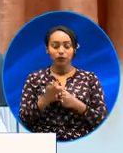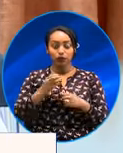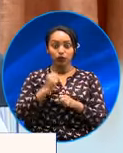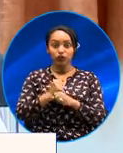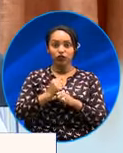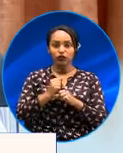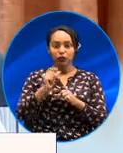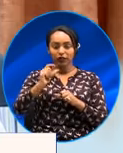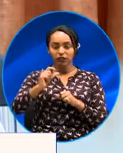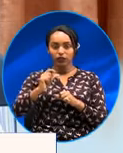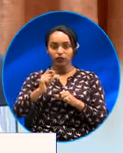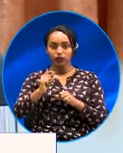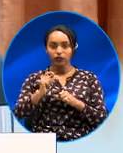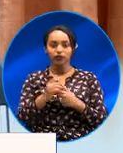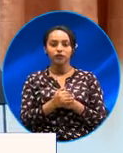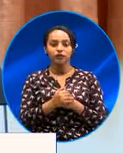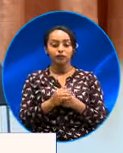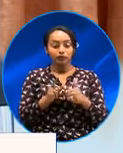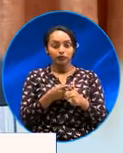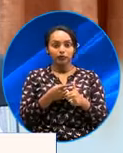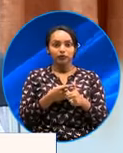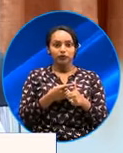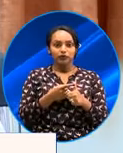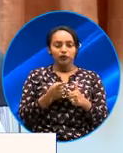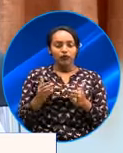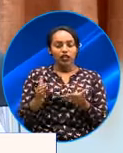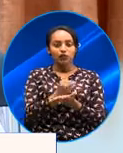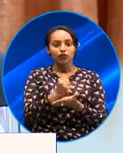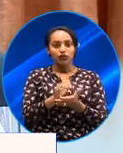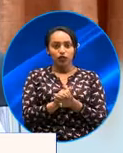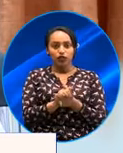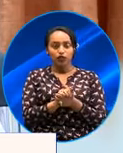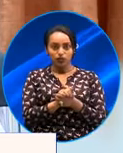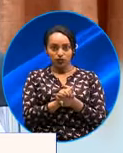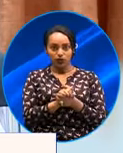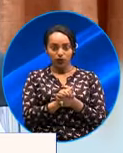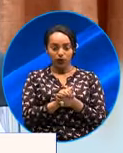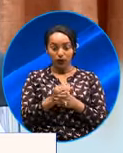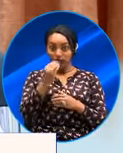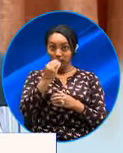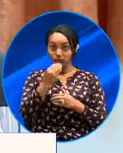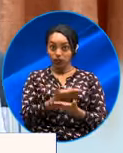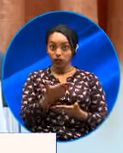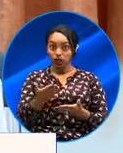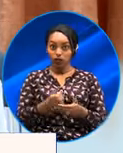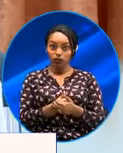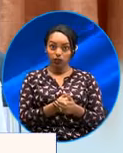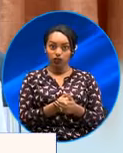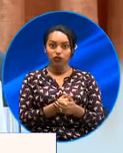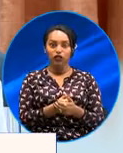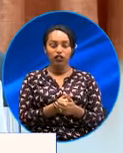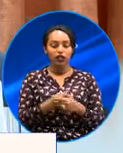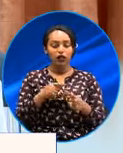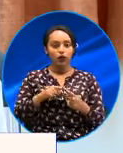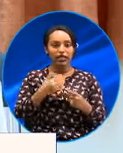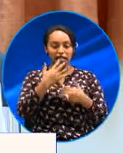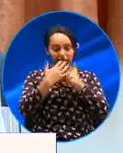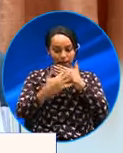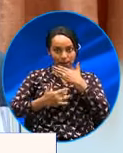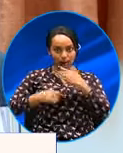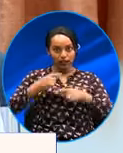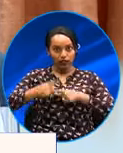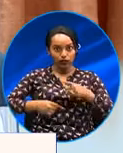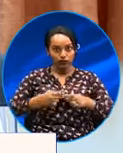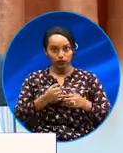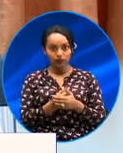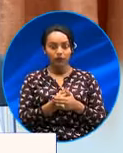ከብዙ ስራዎች በጥቂቱ አንደኛ የምንወስዳቸውን የምንመገባቸውን ነገሮች ወደ ደም